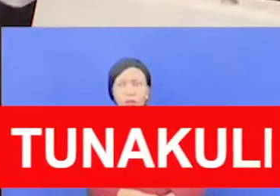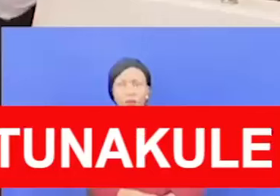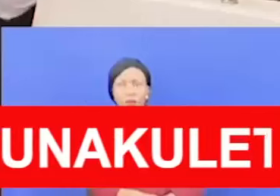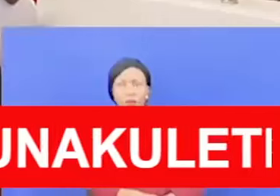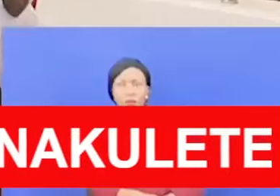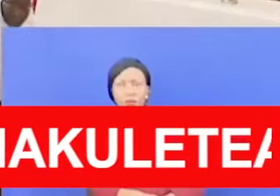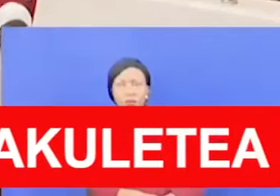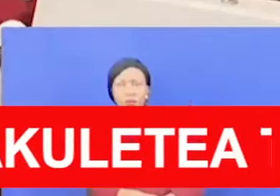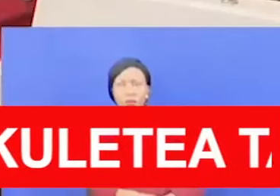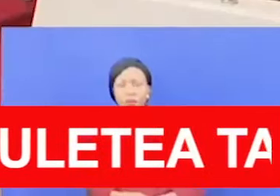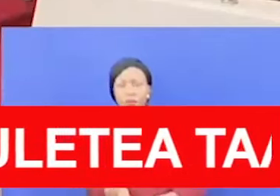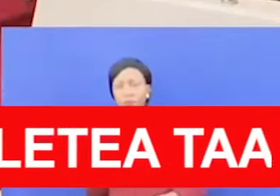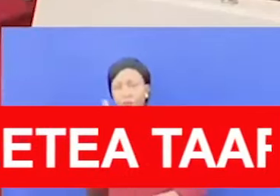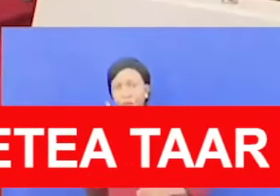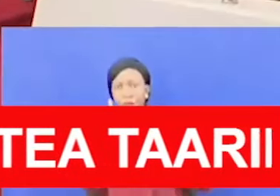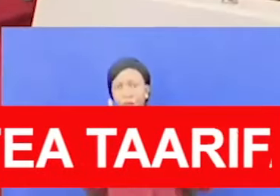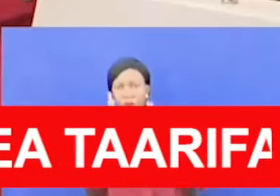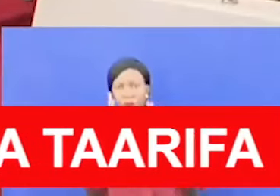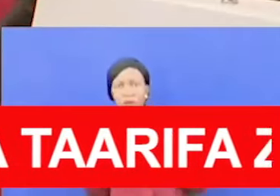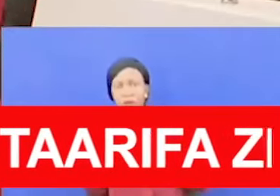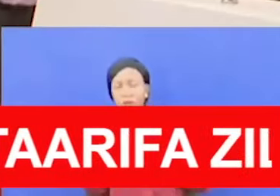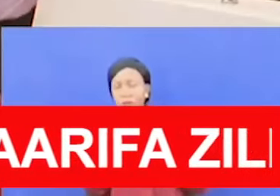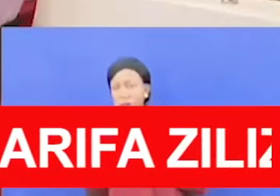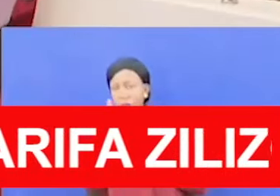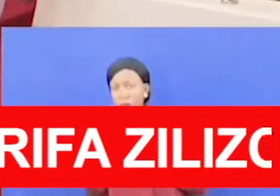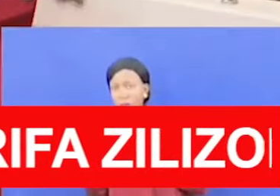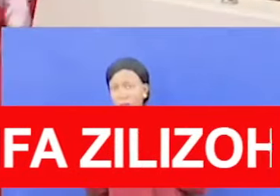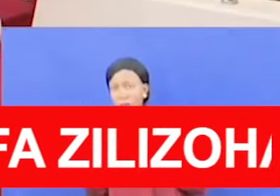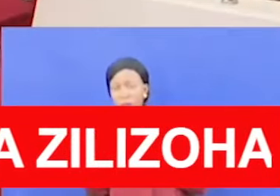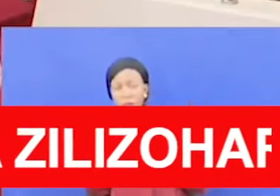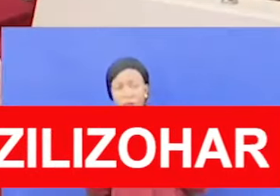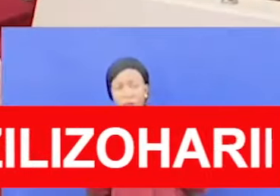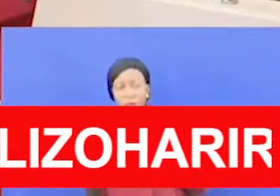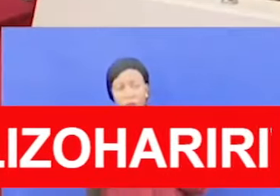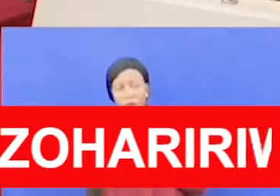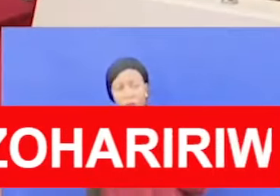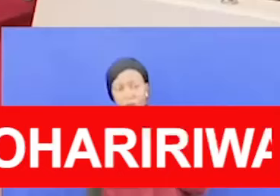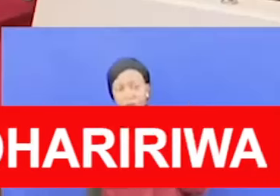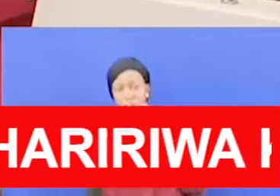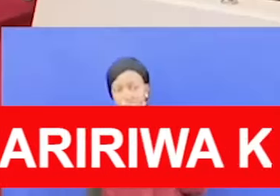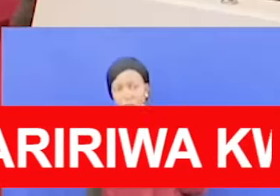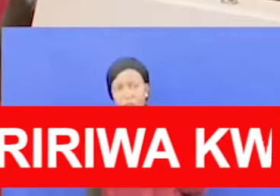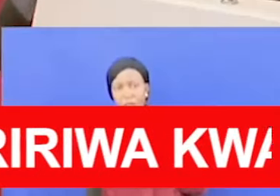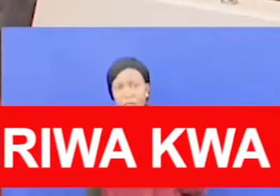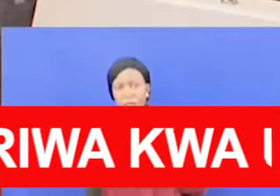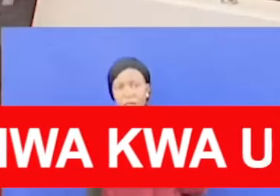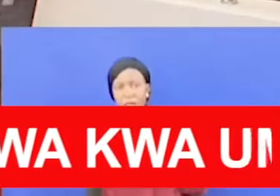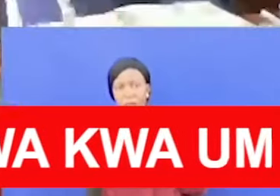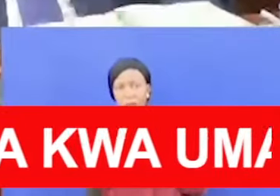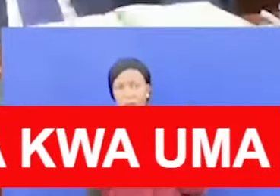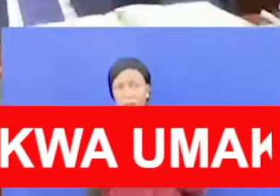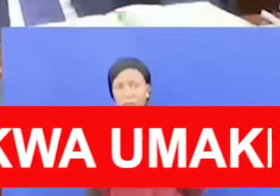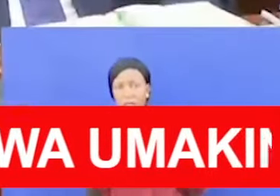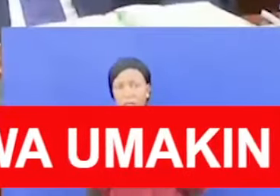Mheshimiwa mwenyekiti, nakushukuru. Mheshimiwa mwenyekiti, kwanza nichukue fursa hii kumpongeza sana Senator Sanga kwa jinsi ambavyo amekuwa mtetezi